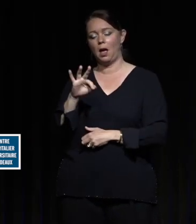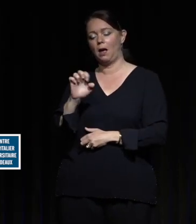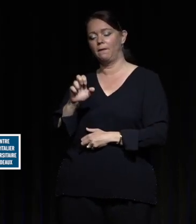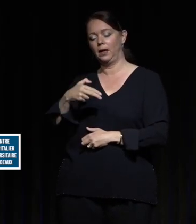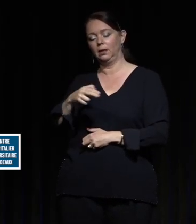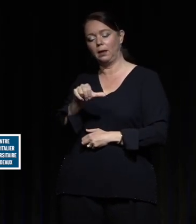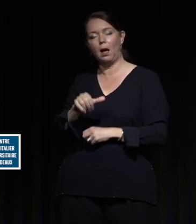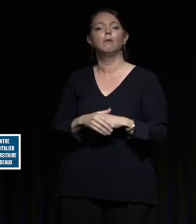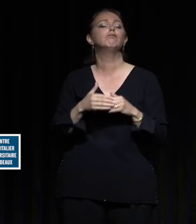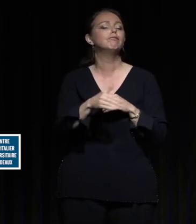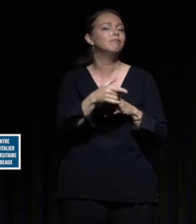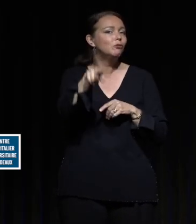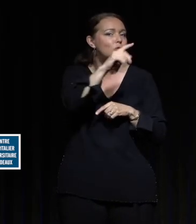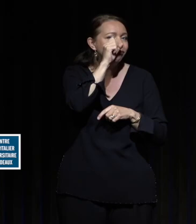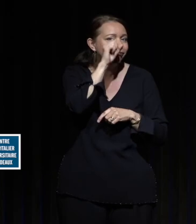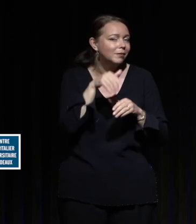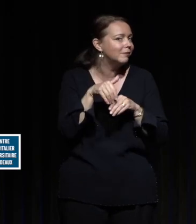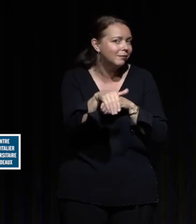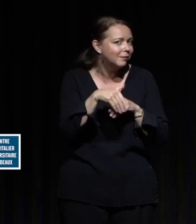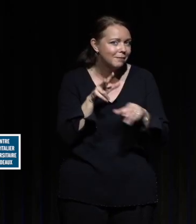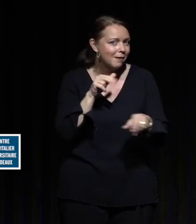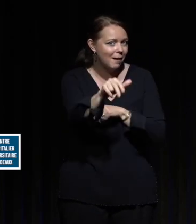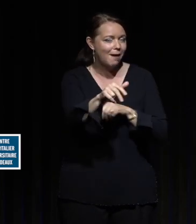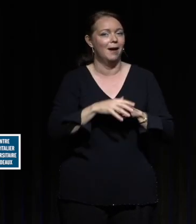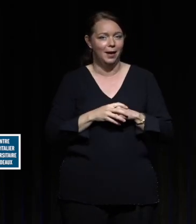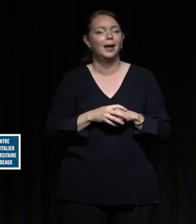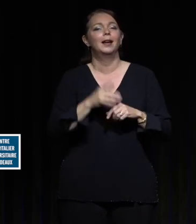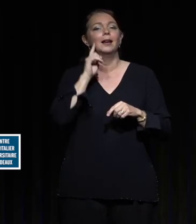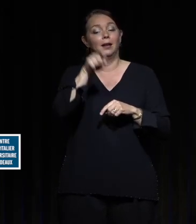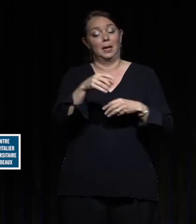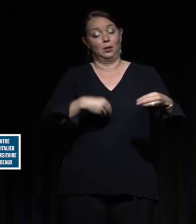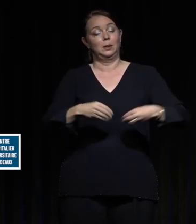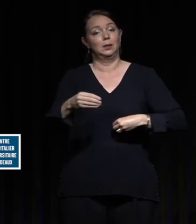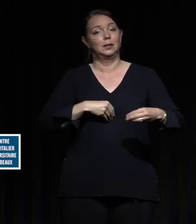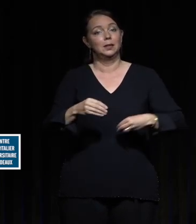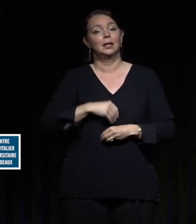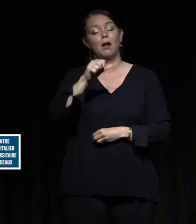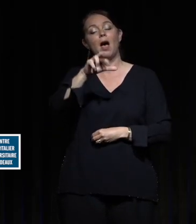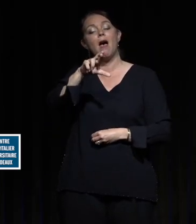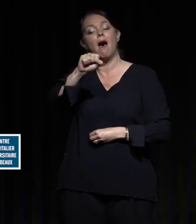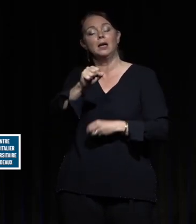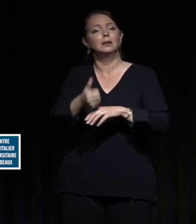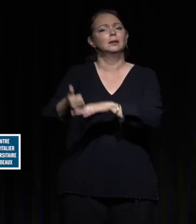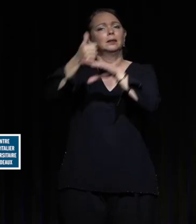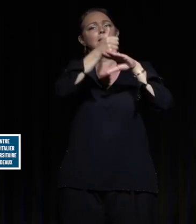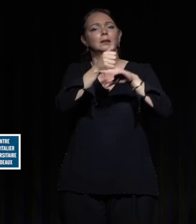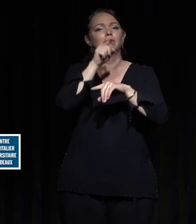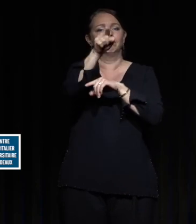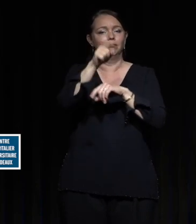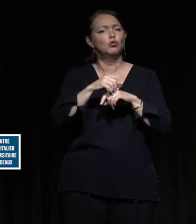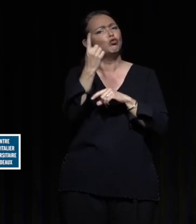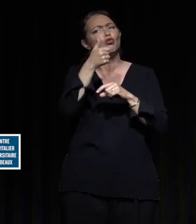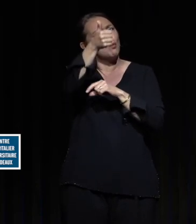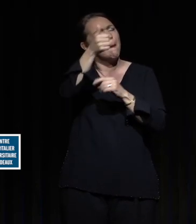parler prochainement, sous l'égide du directeur de l'Agence régionale de santé, qui en Aquitaine a toujours été